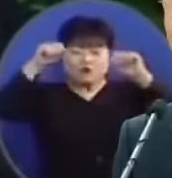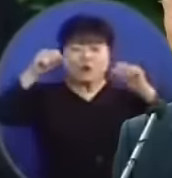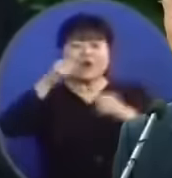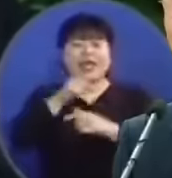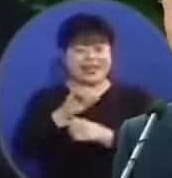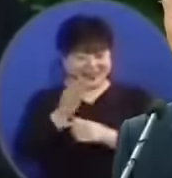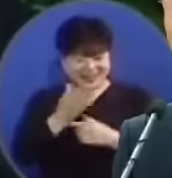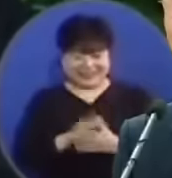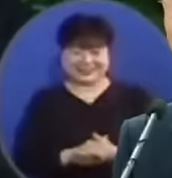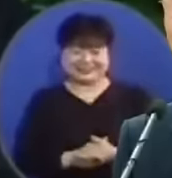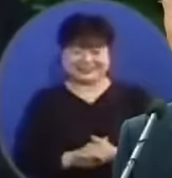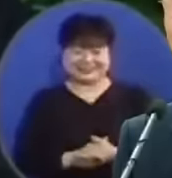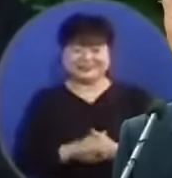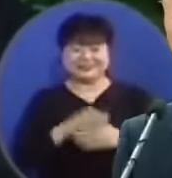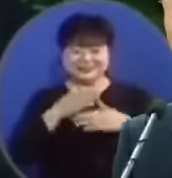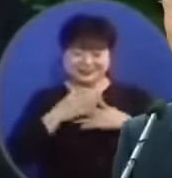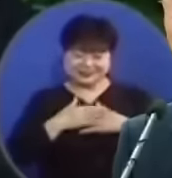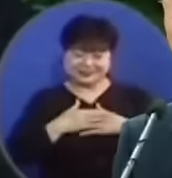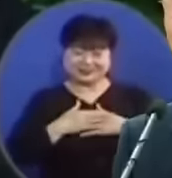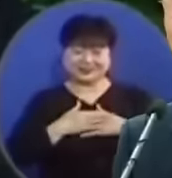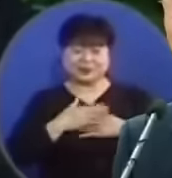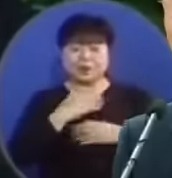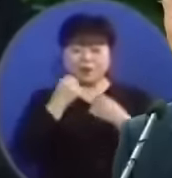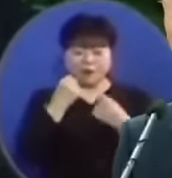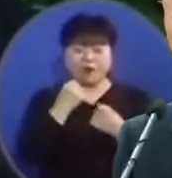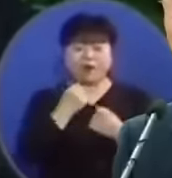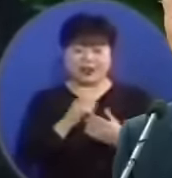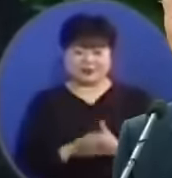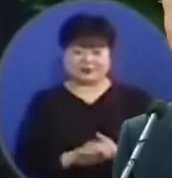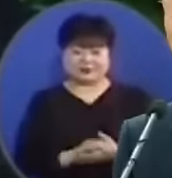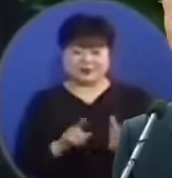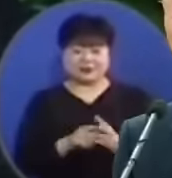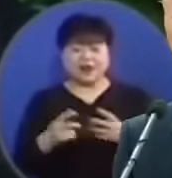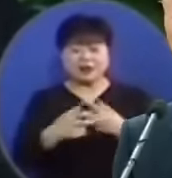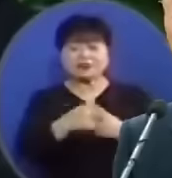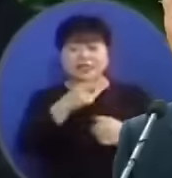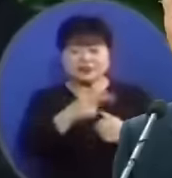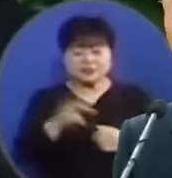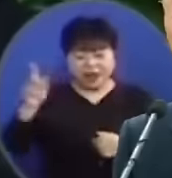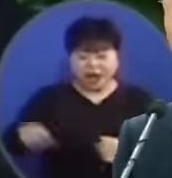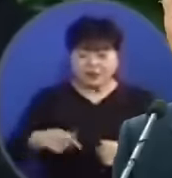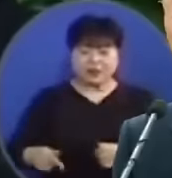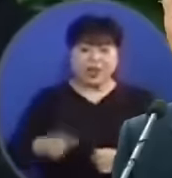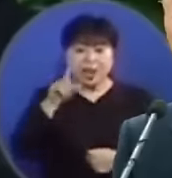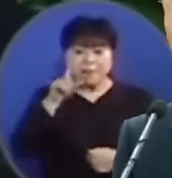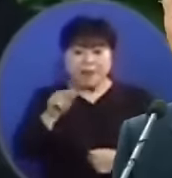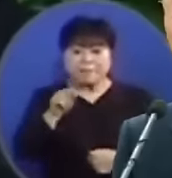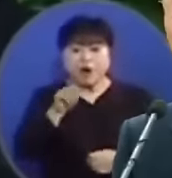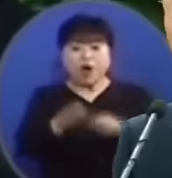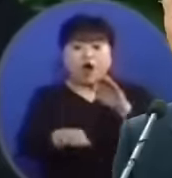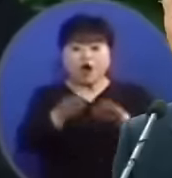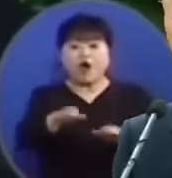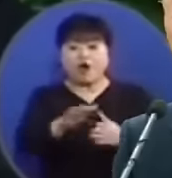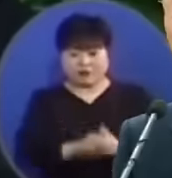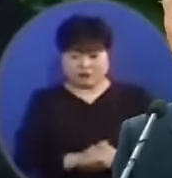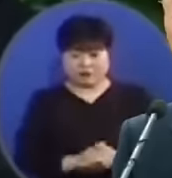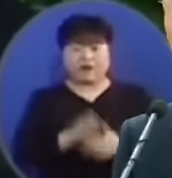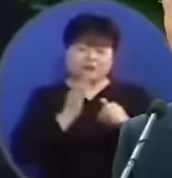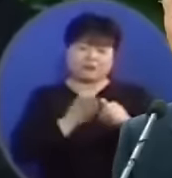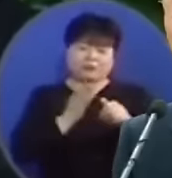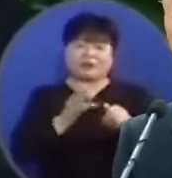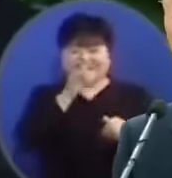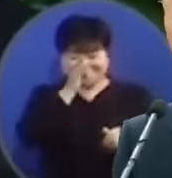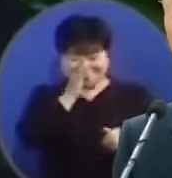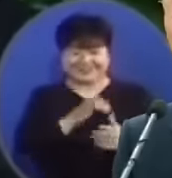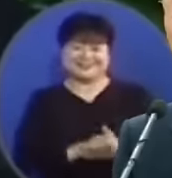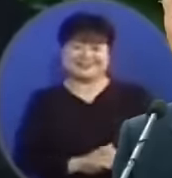그럽니다. 저는 건강진단을 가면 의사 선생님이 꼭 하루에 만 보씩 걸으라고 당부를